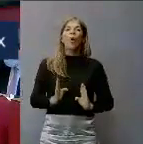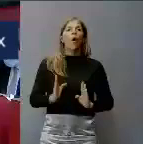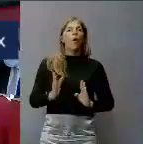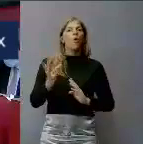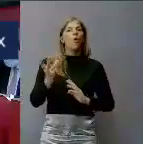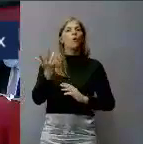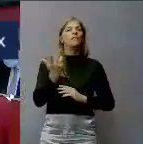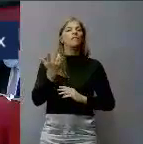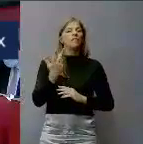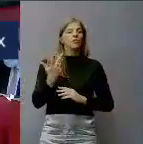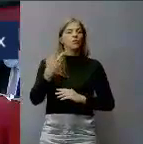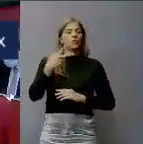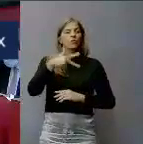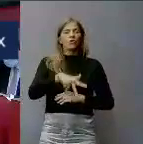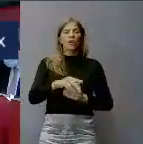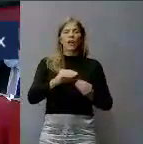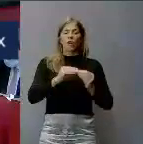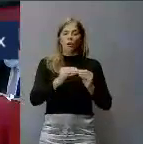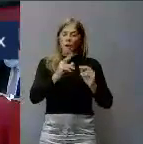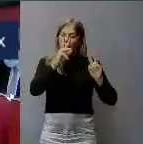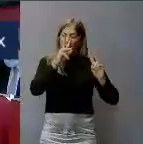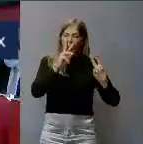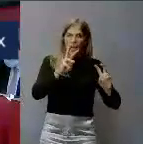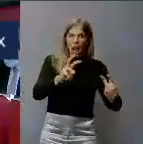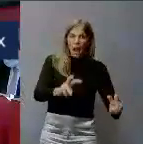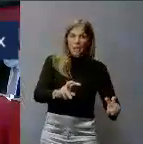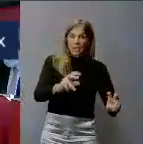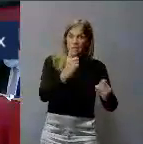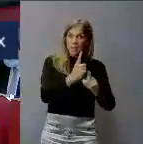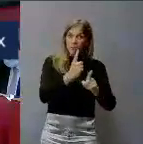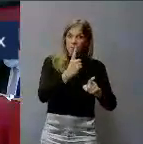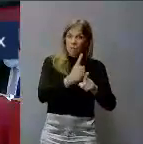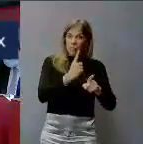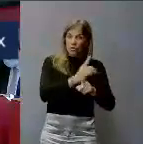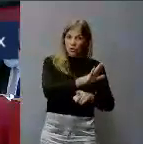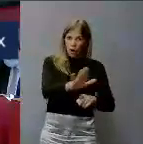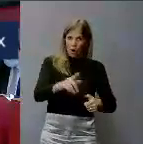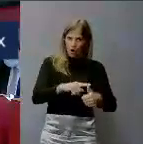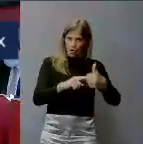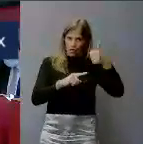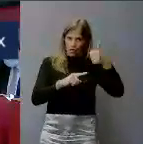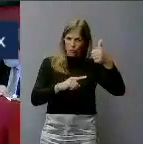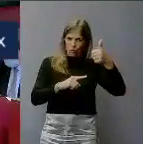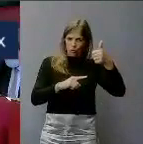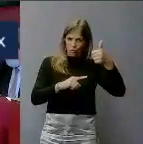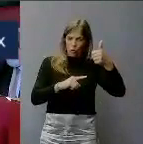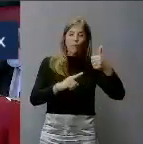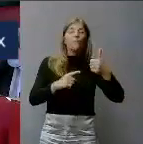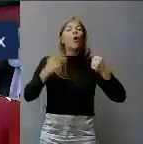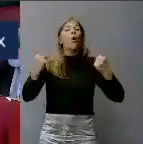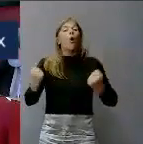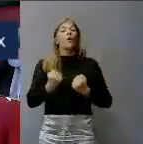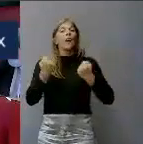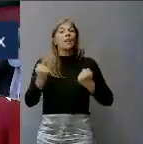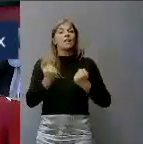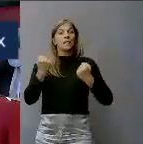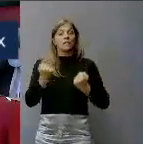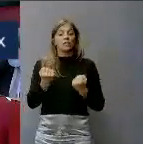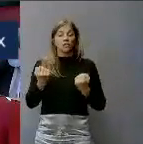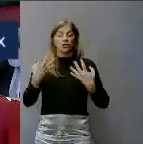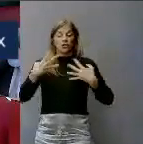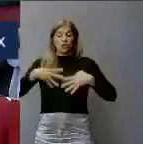anale del bisogno programmazione e organizzazione dei servizi e accesso